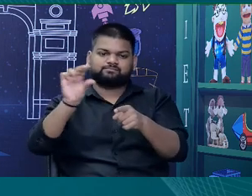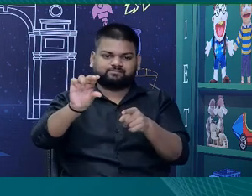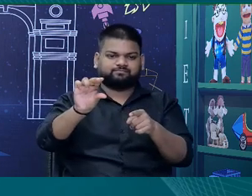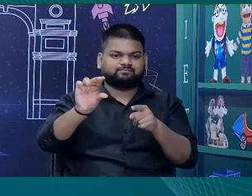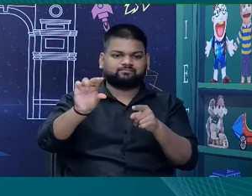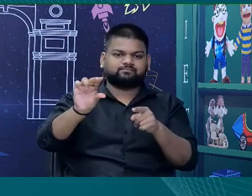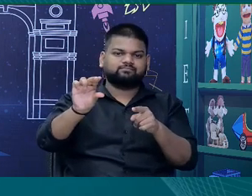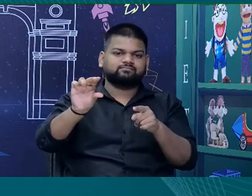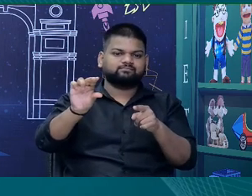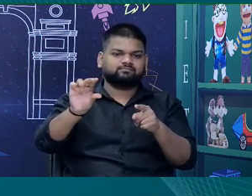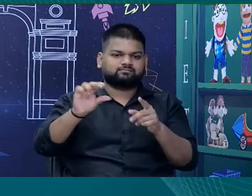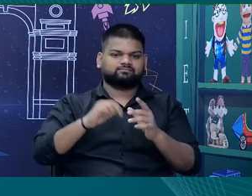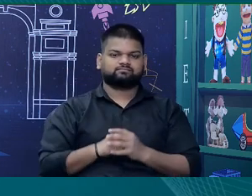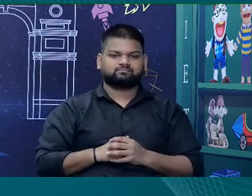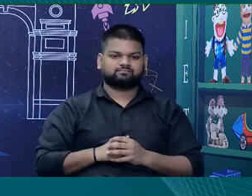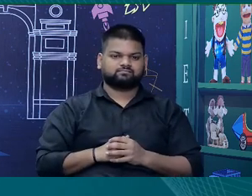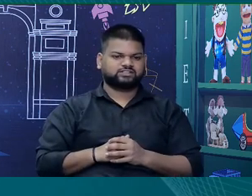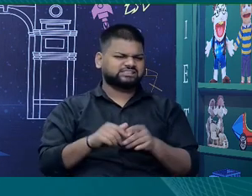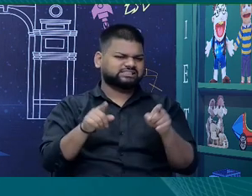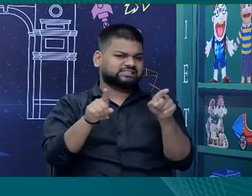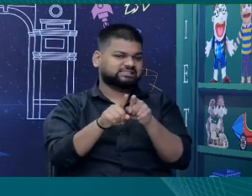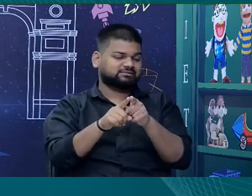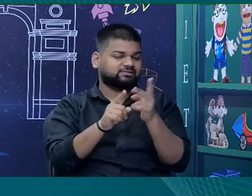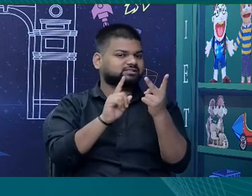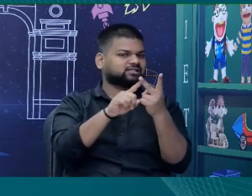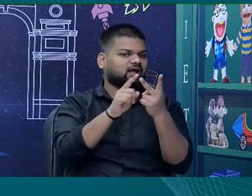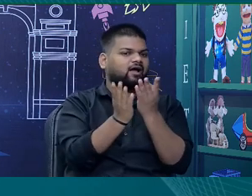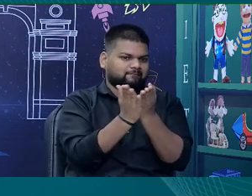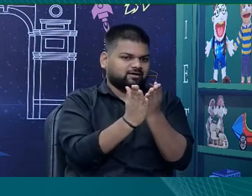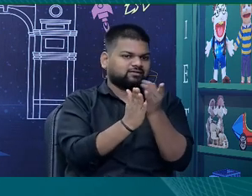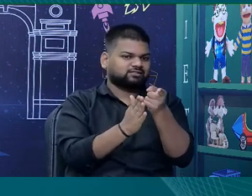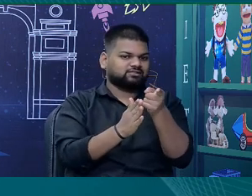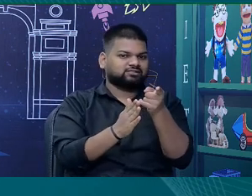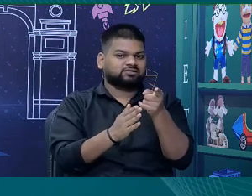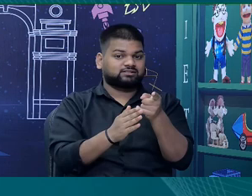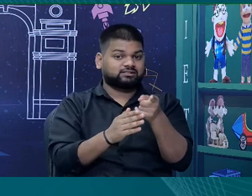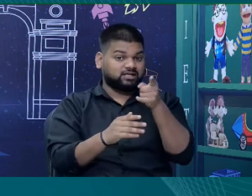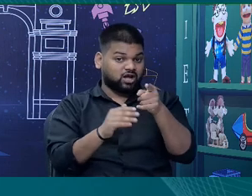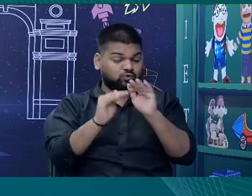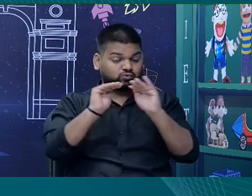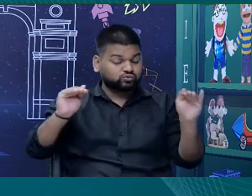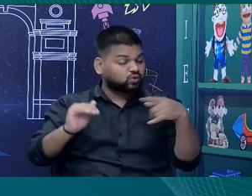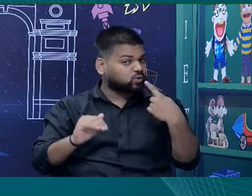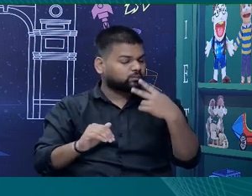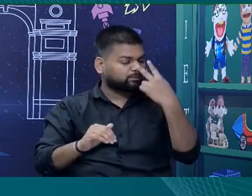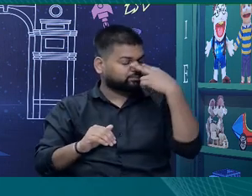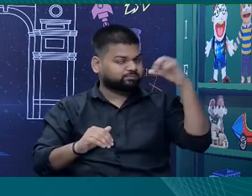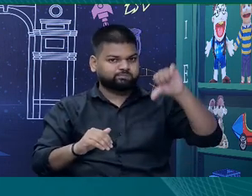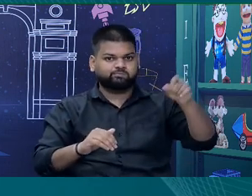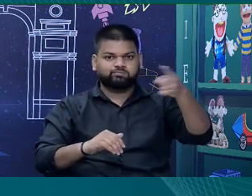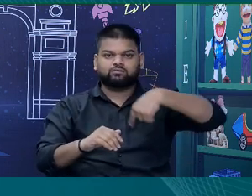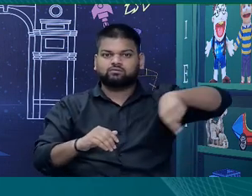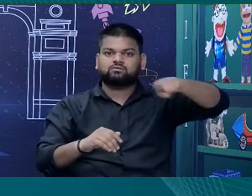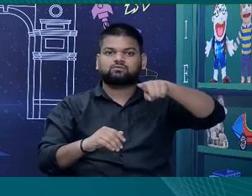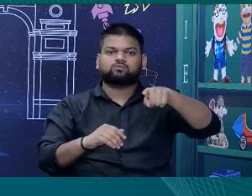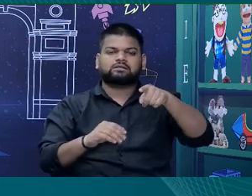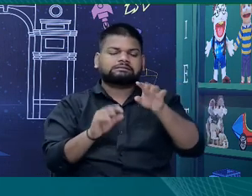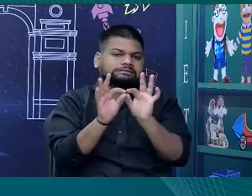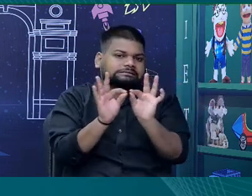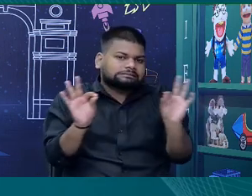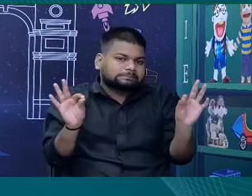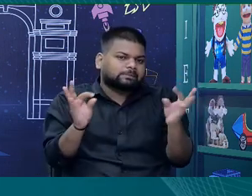या ब्रैकेट हम कहते हैं तो ये सेकंड मेथड था जिसके थ्रू हम बच्चों को लिखना और पढ़ना अलजेब्राइक एक्सप्रेशंस या सिंपल